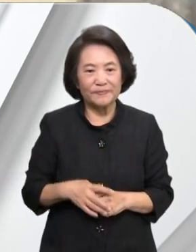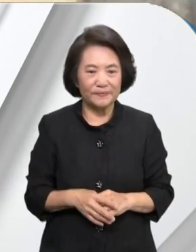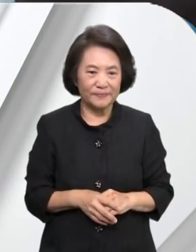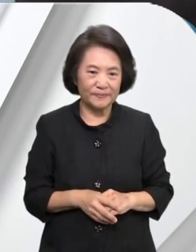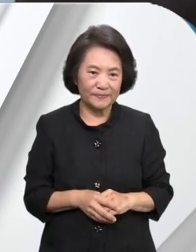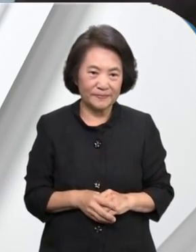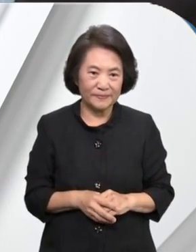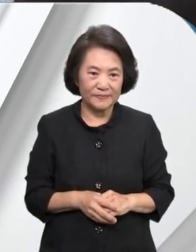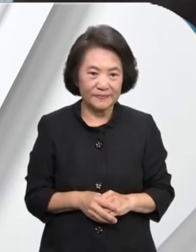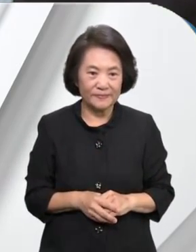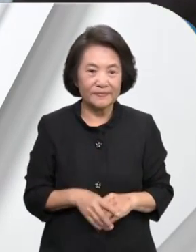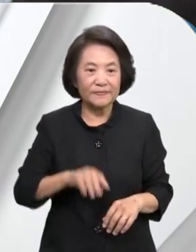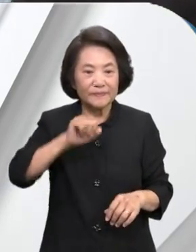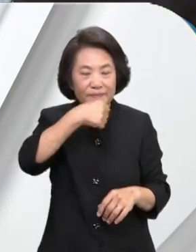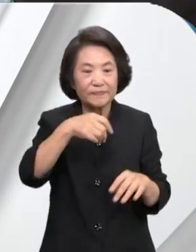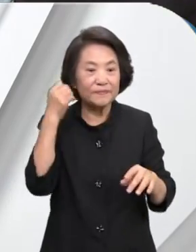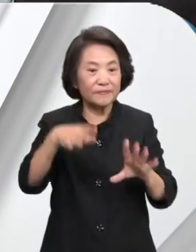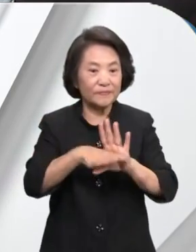哦，对台湾有更深一个认识，啊，能够也利用这样子哈，啊，这个过程当中也结合各地的这种文化相关的团队啊团体啊，一起对台湾这个啊文化活动啊，能够有更多的一些关心啊跟认识。